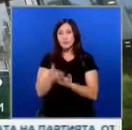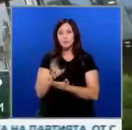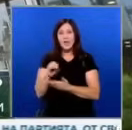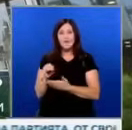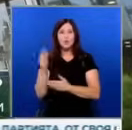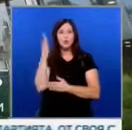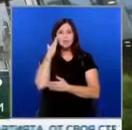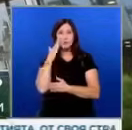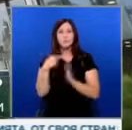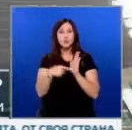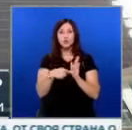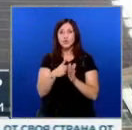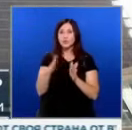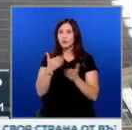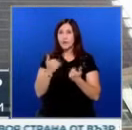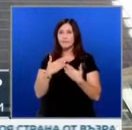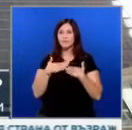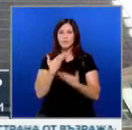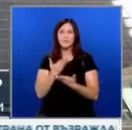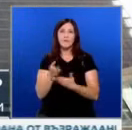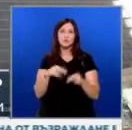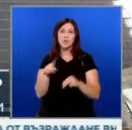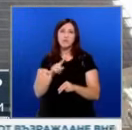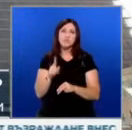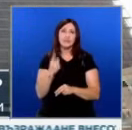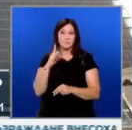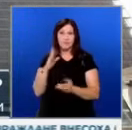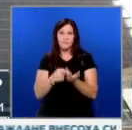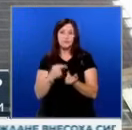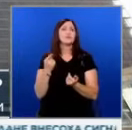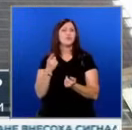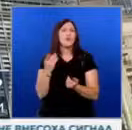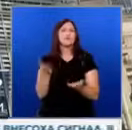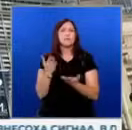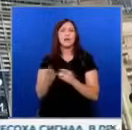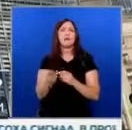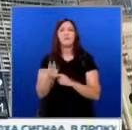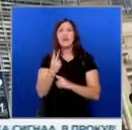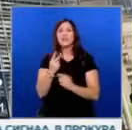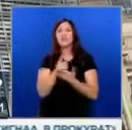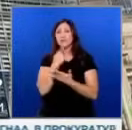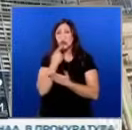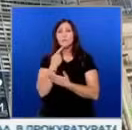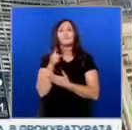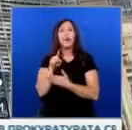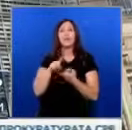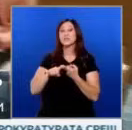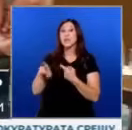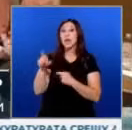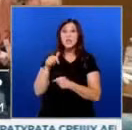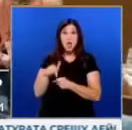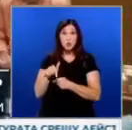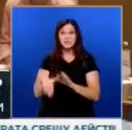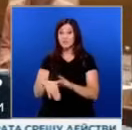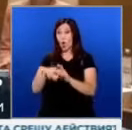посочения срок. Да нямаме свой представител в комисията не е прецедент. Това стана през 2016 година, когато Кристалина Георгиева